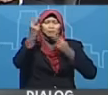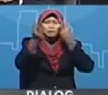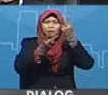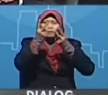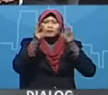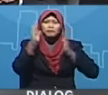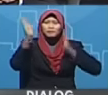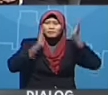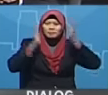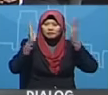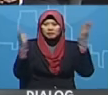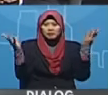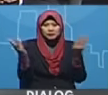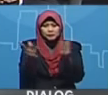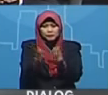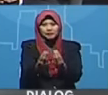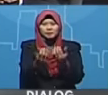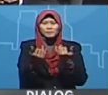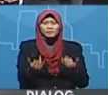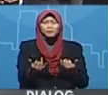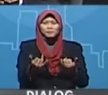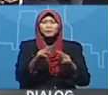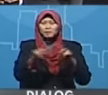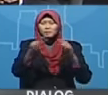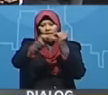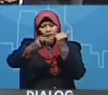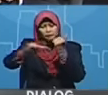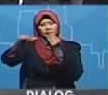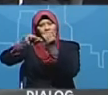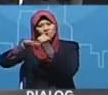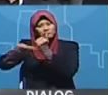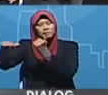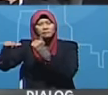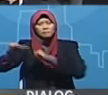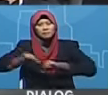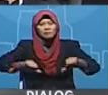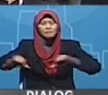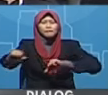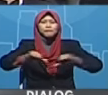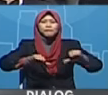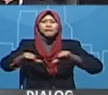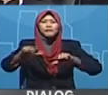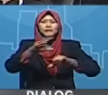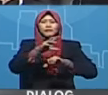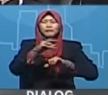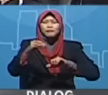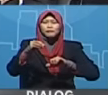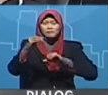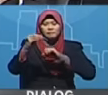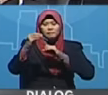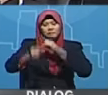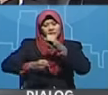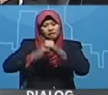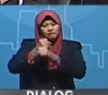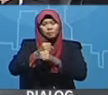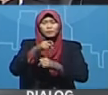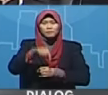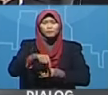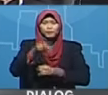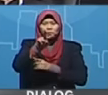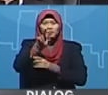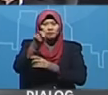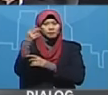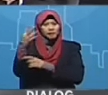Walau bagaimanapun, dengan kempen-kempen yang begitu agresif, aktiviti Tahun Melat Malaysia pada tahun